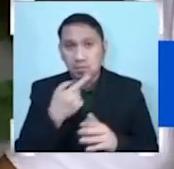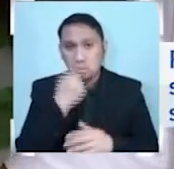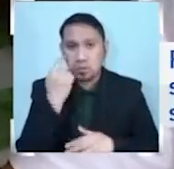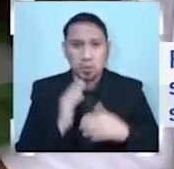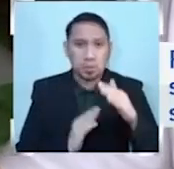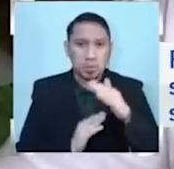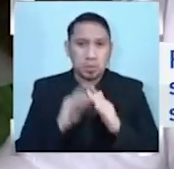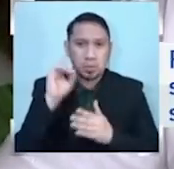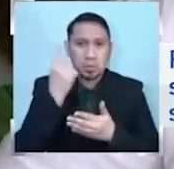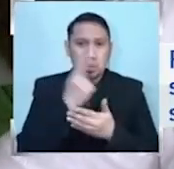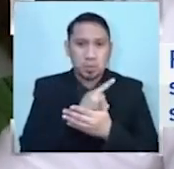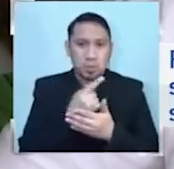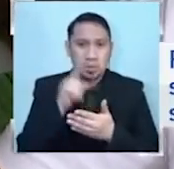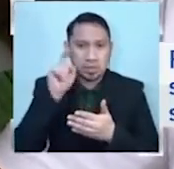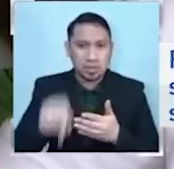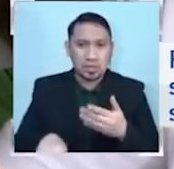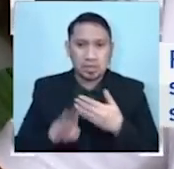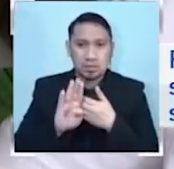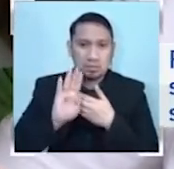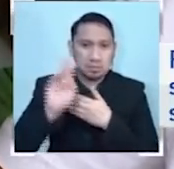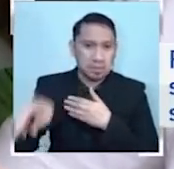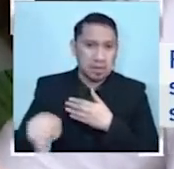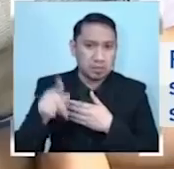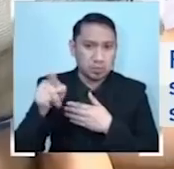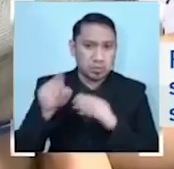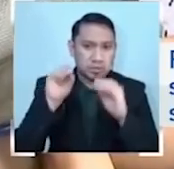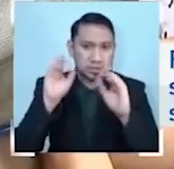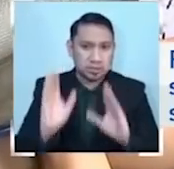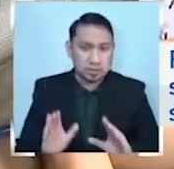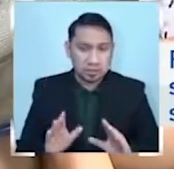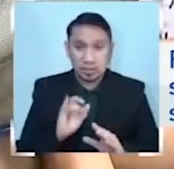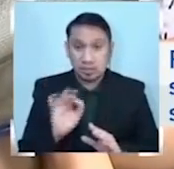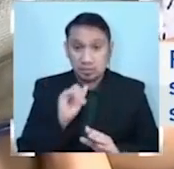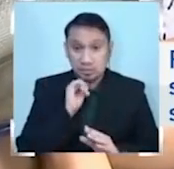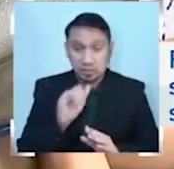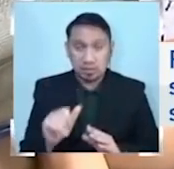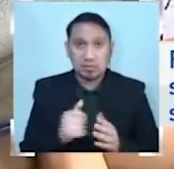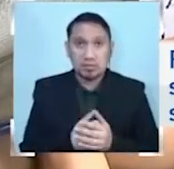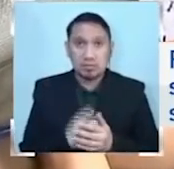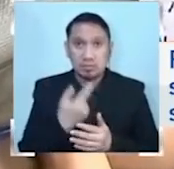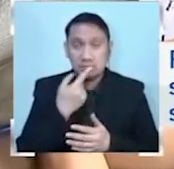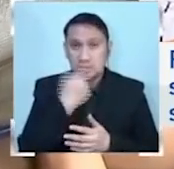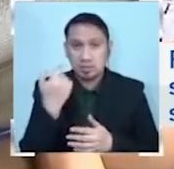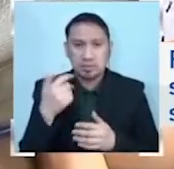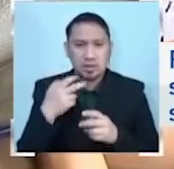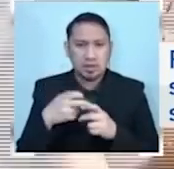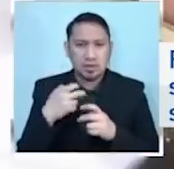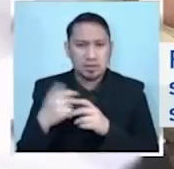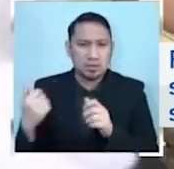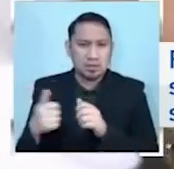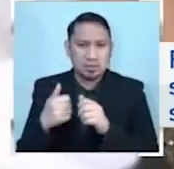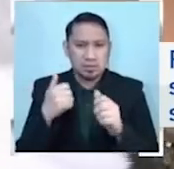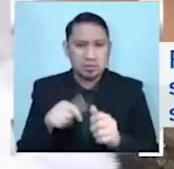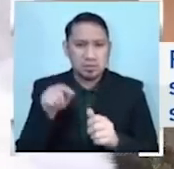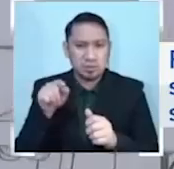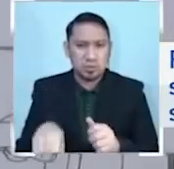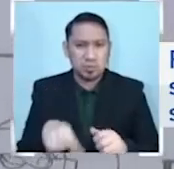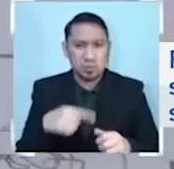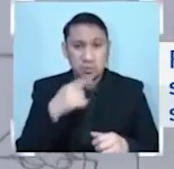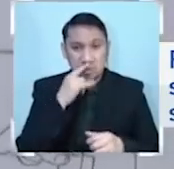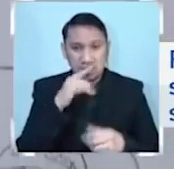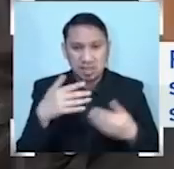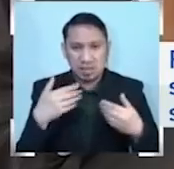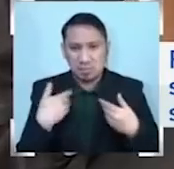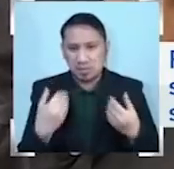kailangan may balik ulit sa teacher. Kapag hindi, mahirap din po kasi maghabol, matambakan yung bata. Paano naman daw